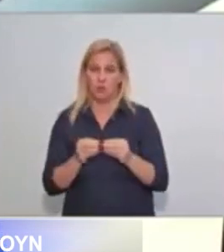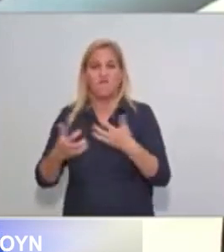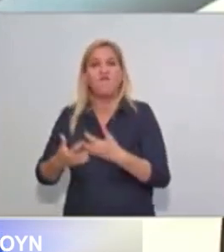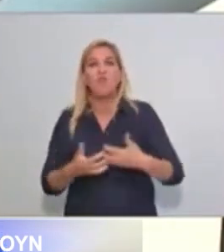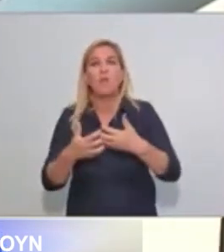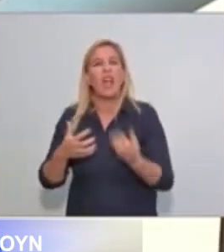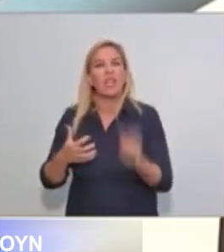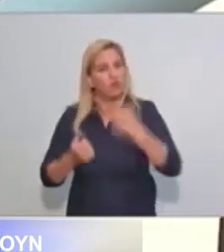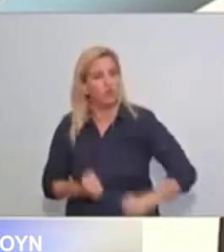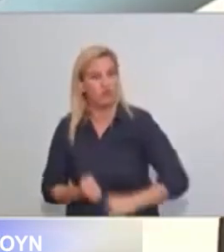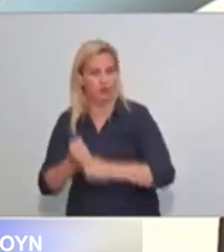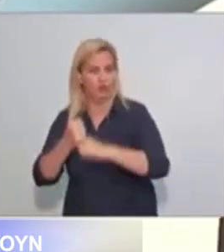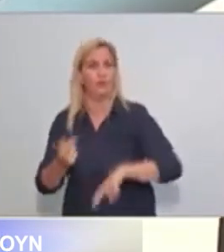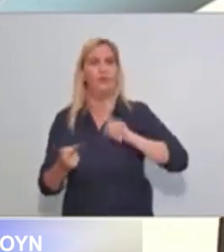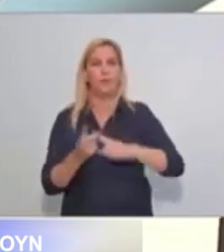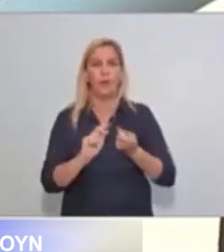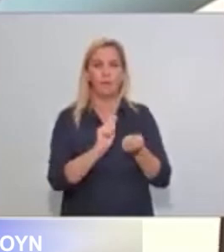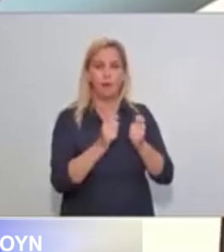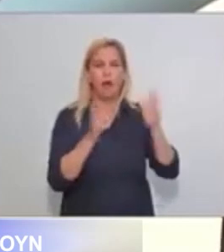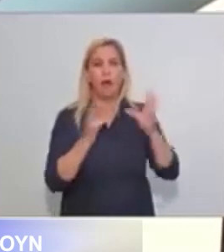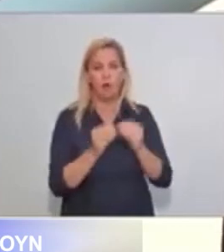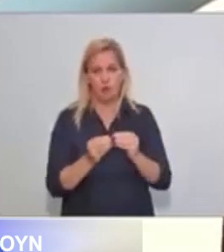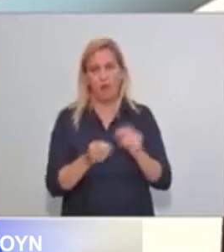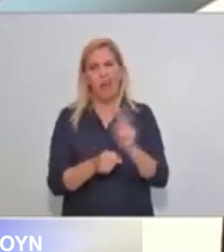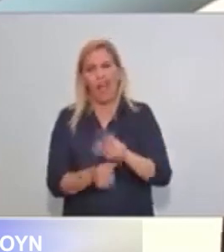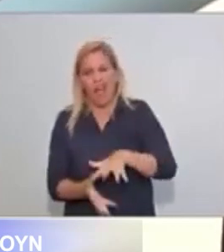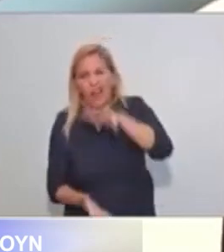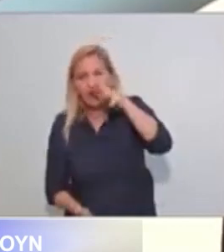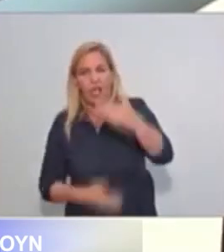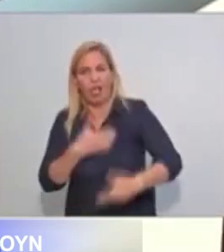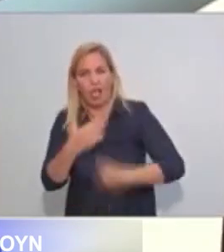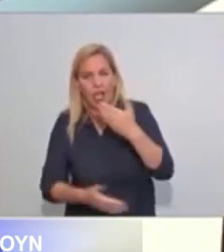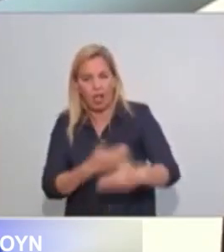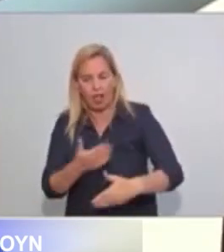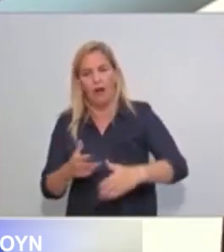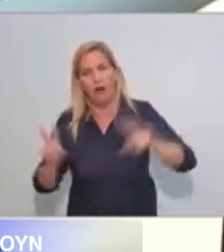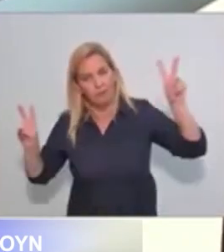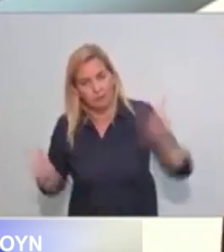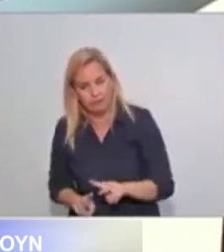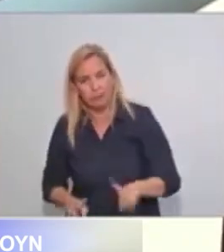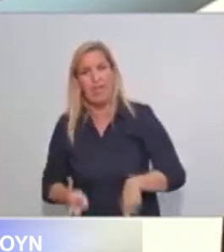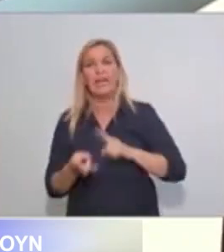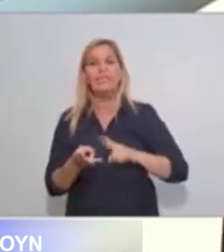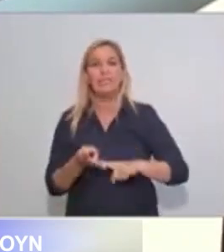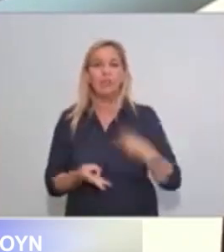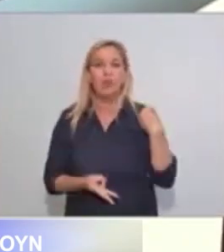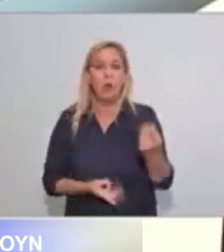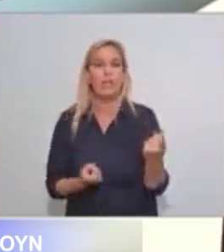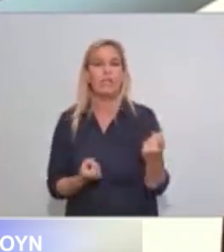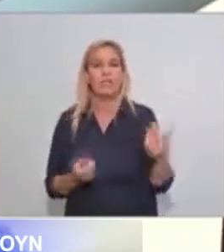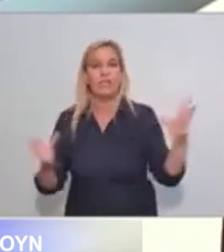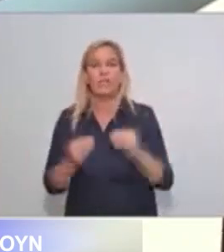Βιομηχανίας, τις μεταρρυθμίσεις για τη μείωση της γραφειοκρατίας και την επέκταση των κινήτρων για καινοτομία, συγχωνεύσεις